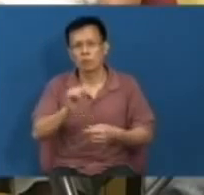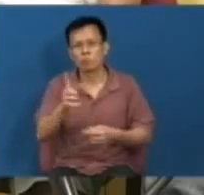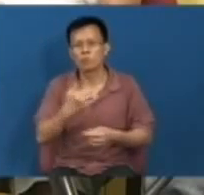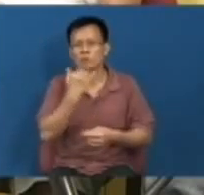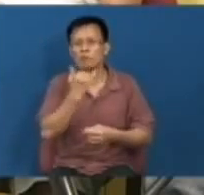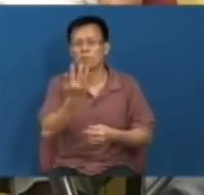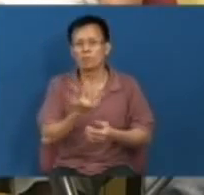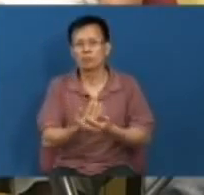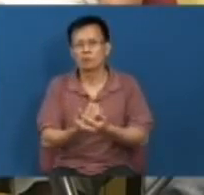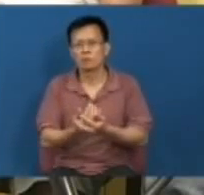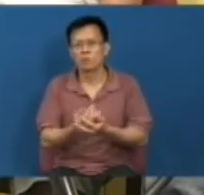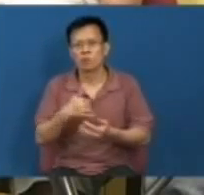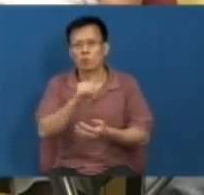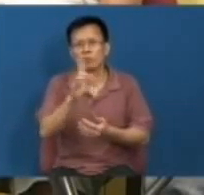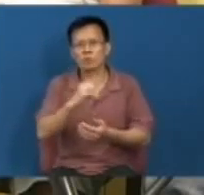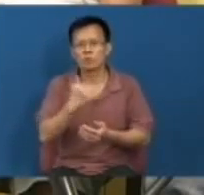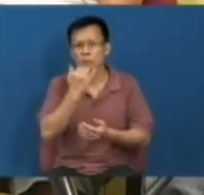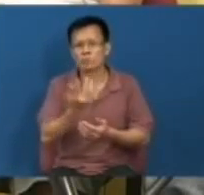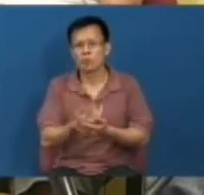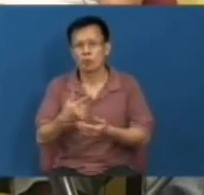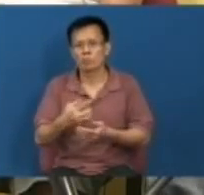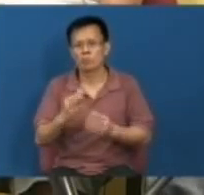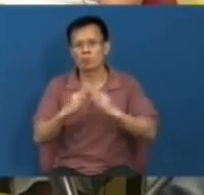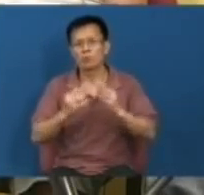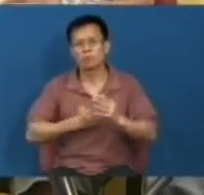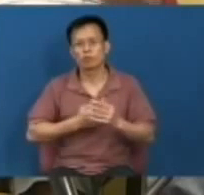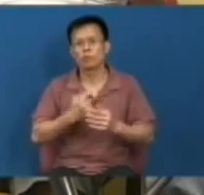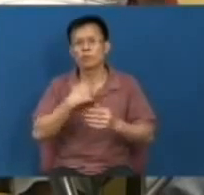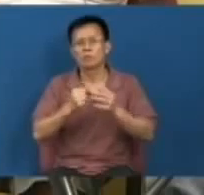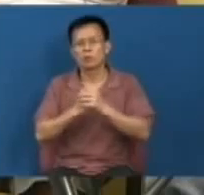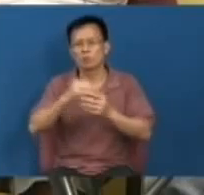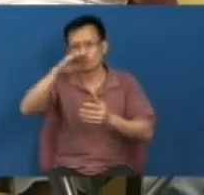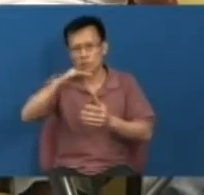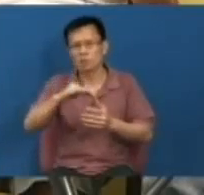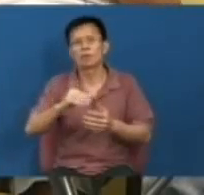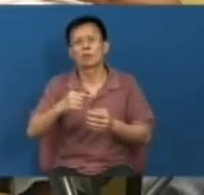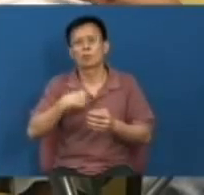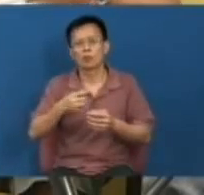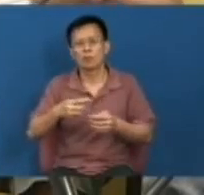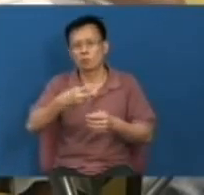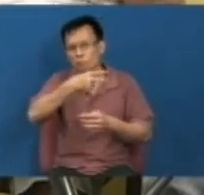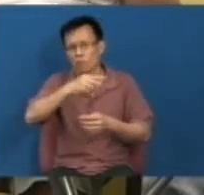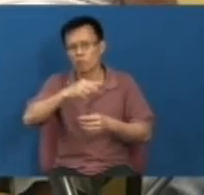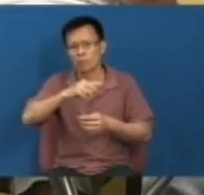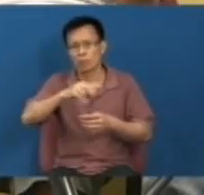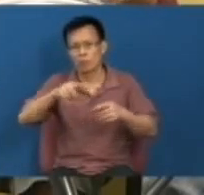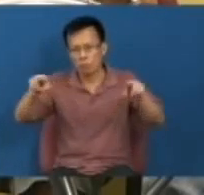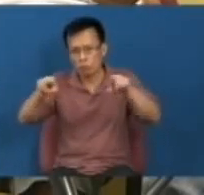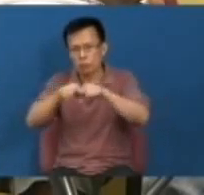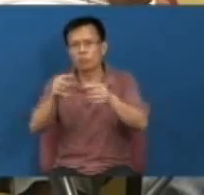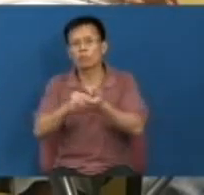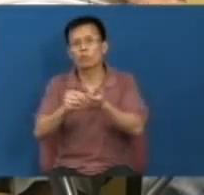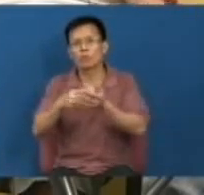煙， 其實我 哋好痛苦，真係。 其實我哋啲業主咧要求好低嘅， 佢俾翻 同區嘅七年樓，我將我層樓換咗俾